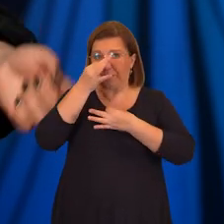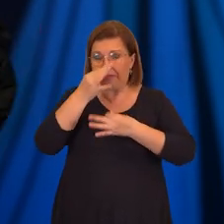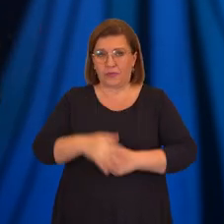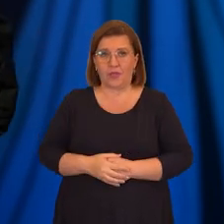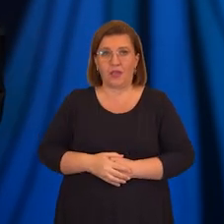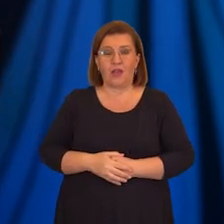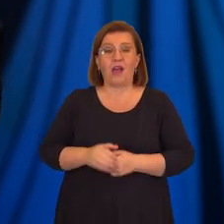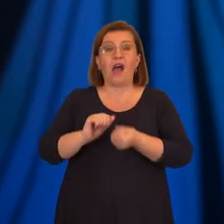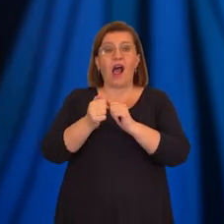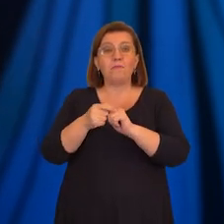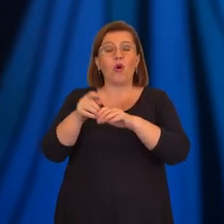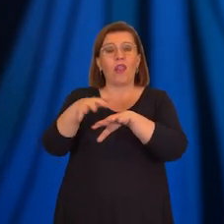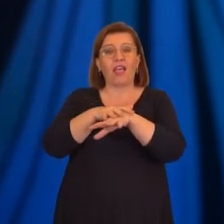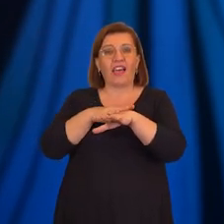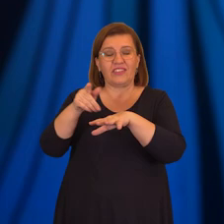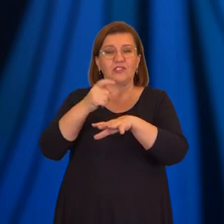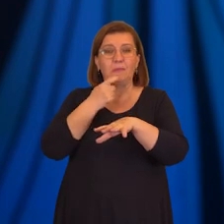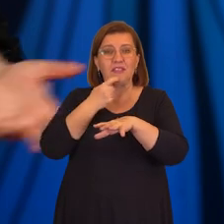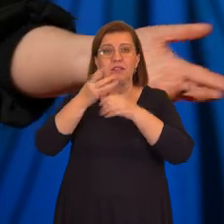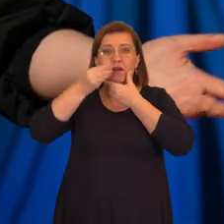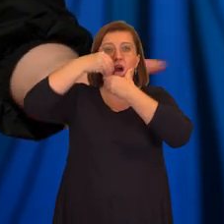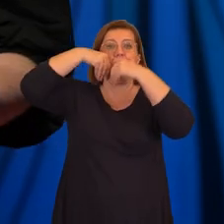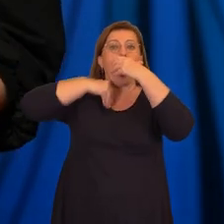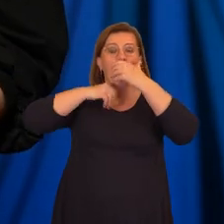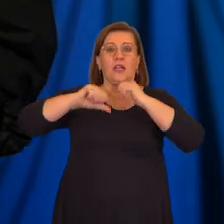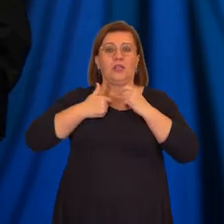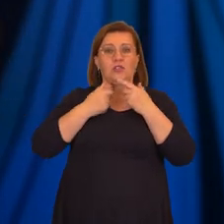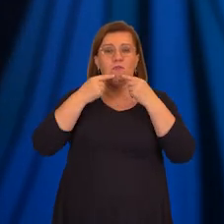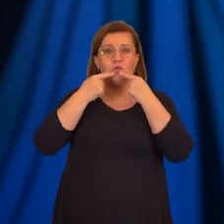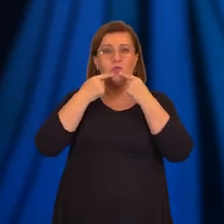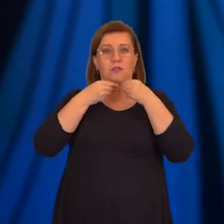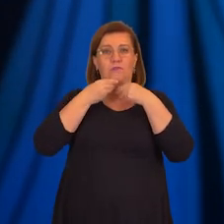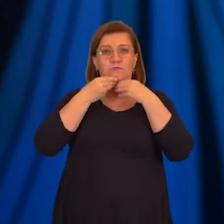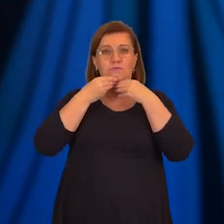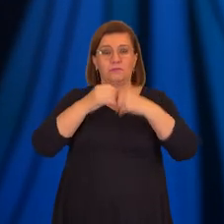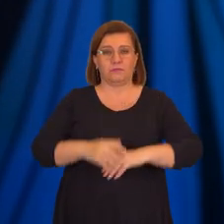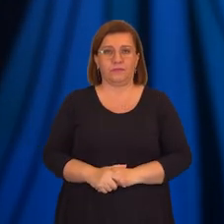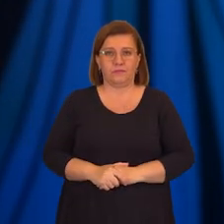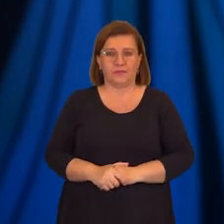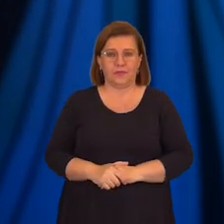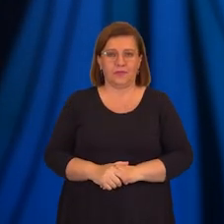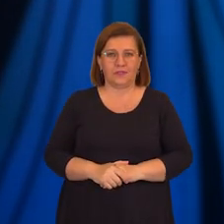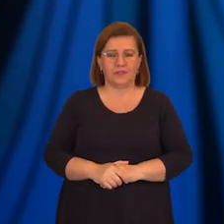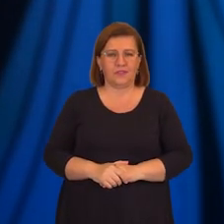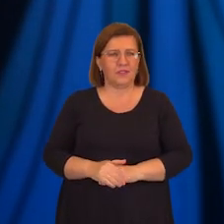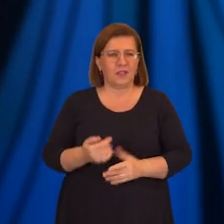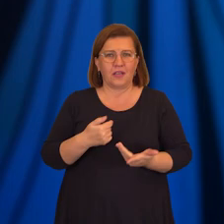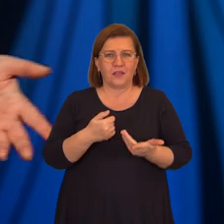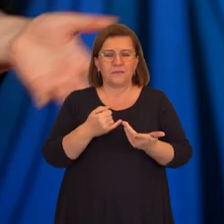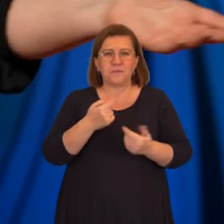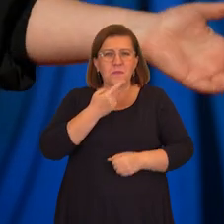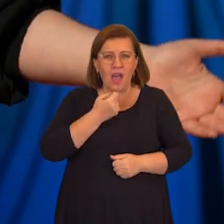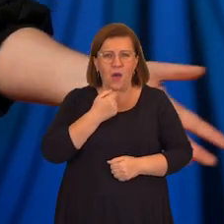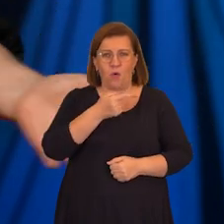wciśnięta plastikowa rękawiczka. Zbyt rzadko zastanawiamy się nad jakością usług w zakładach pogrzebowych,